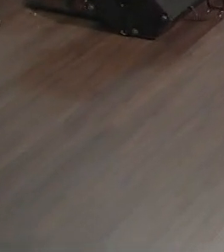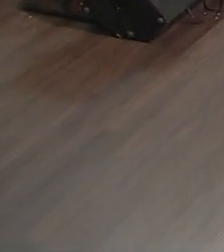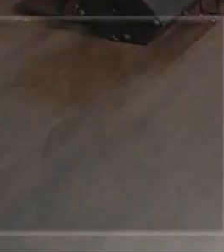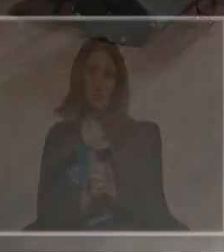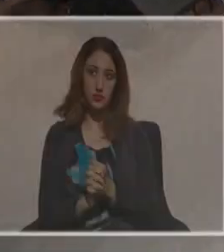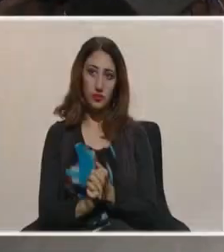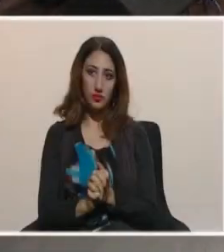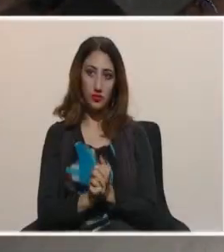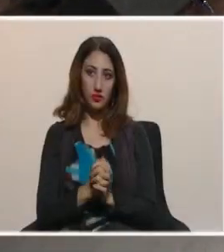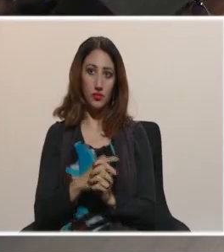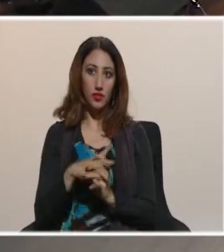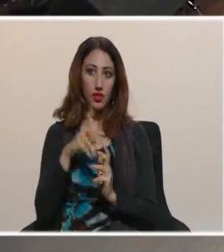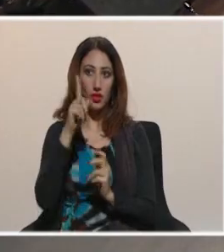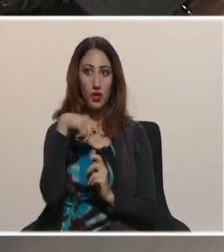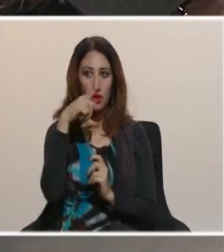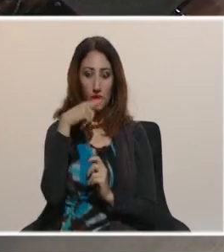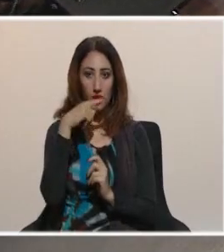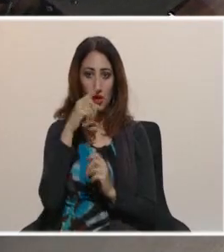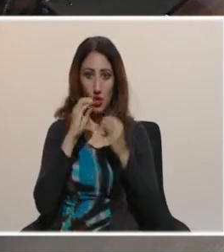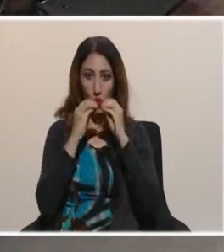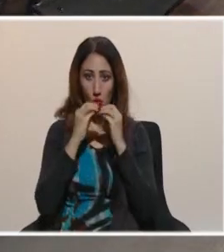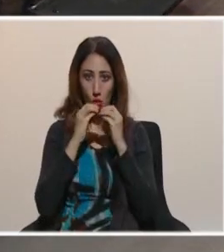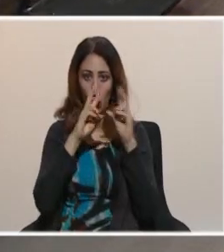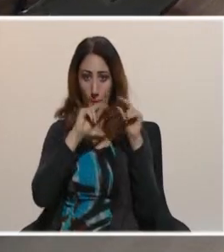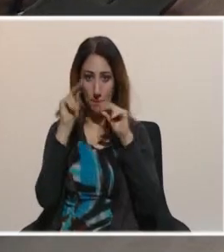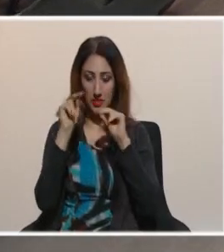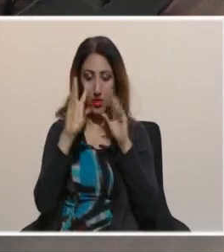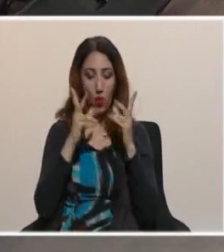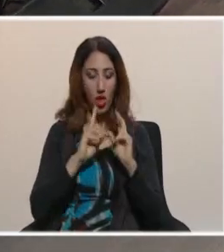انت ولادك هياخدوا نفس اللون بتاعك ولا شايف انهم هيطوروه؟